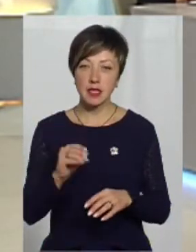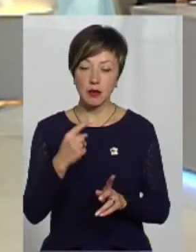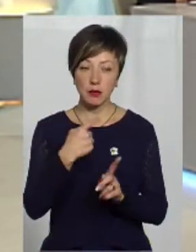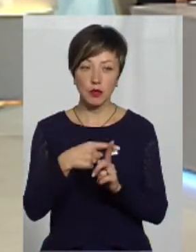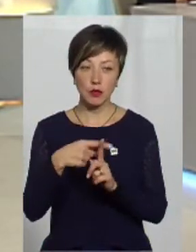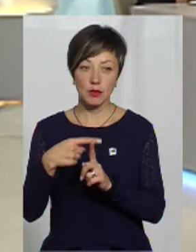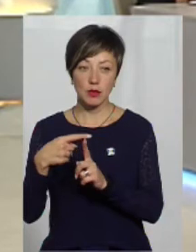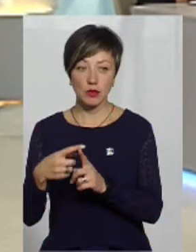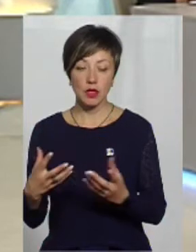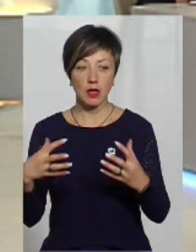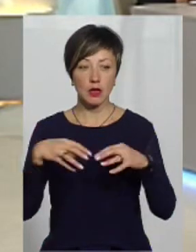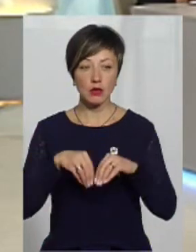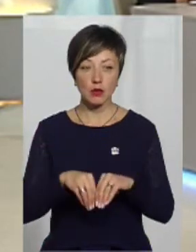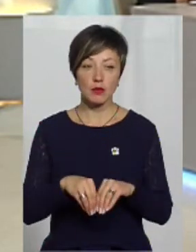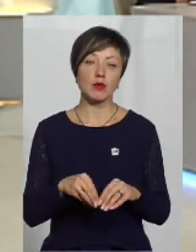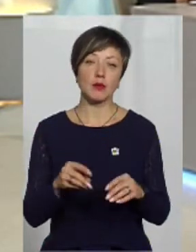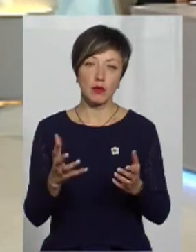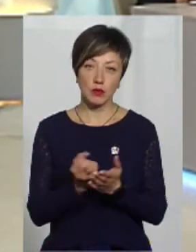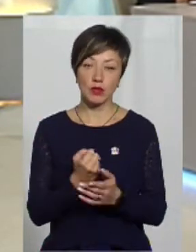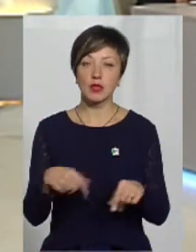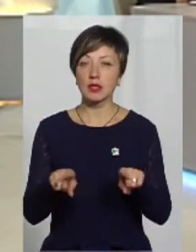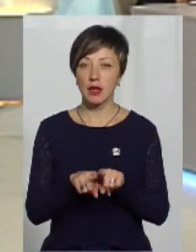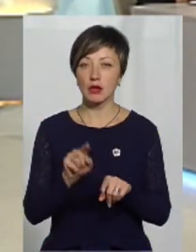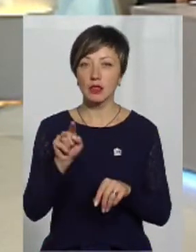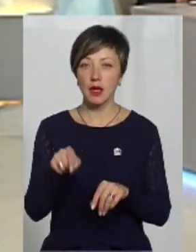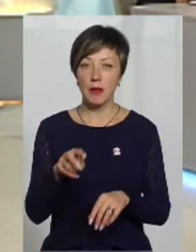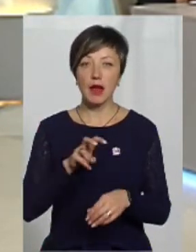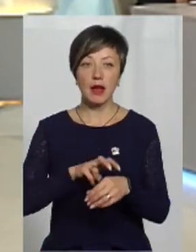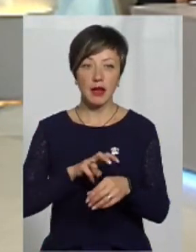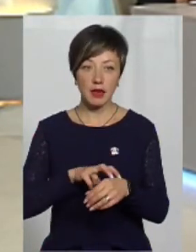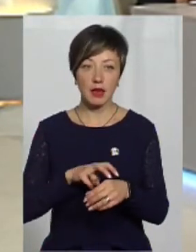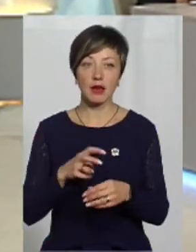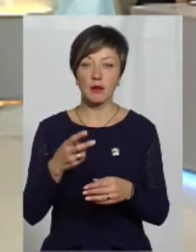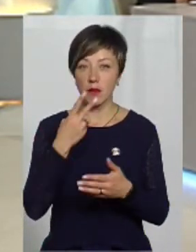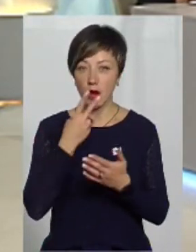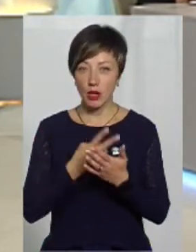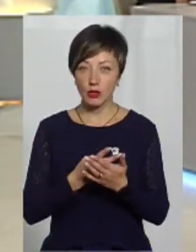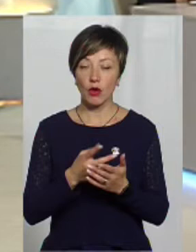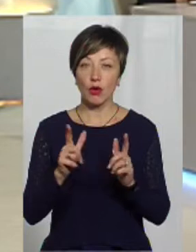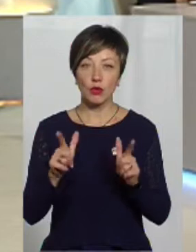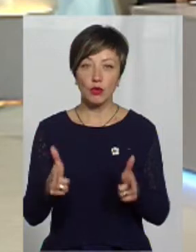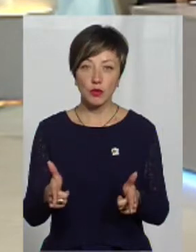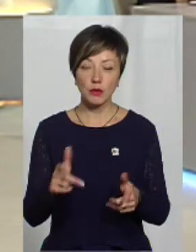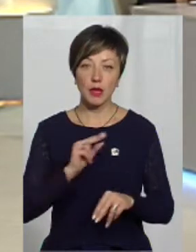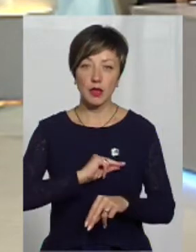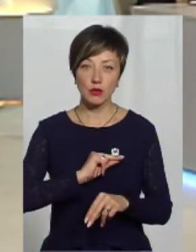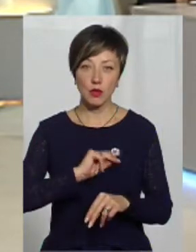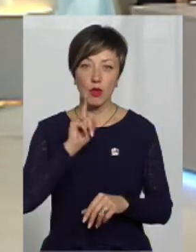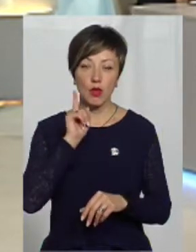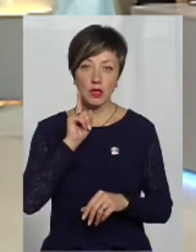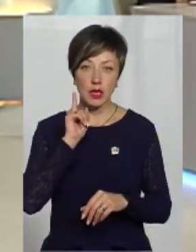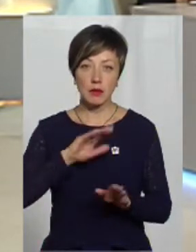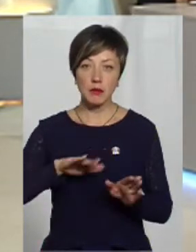складові разом взяті і забезпечили те, що там лікар, як ми вже бачили із сюжету, працює